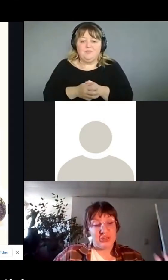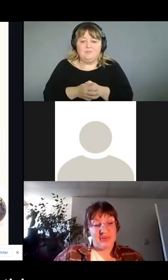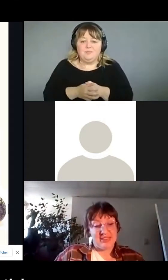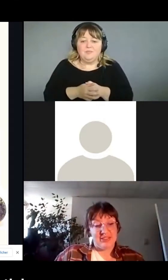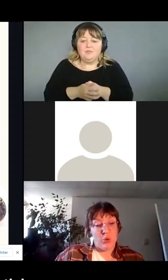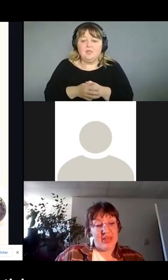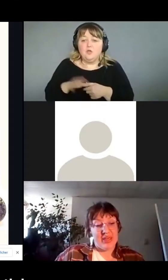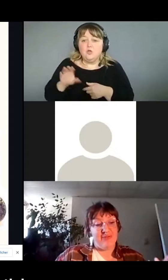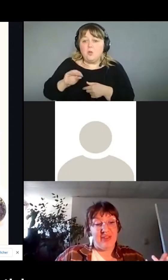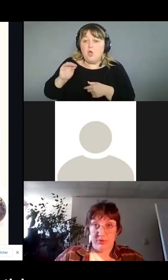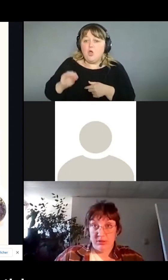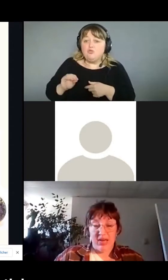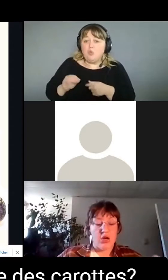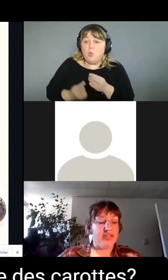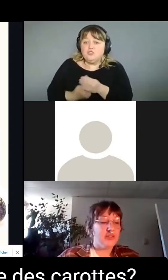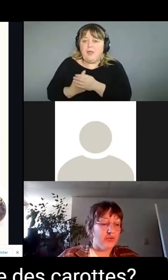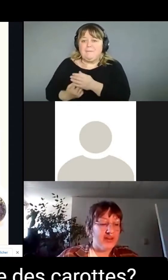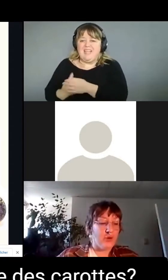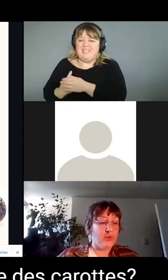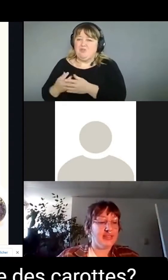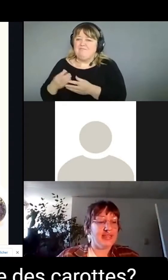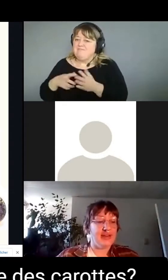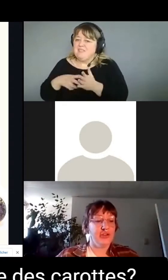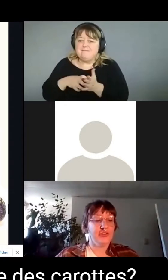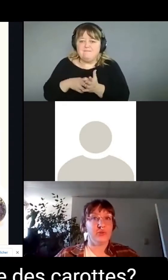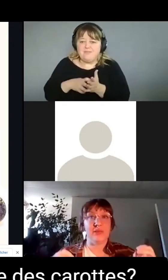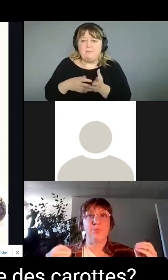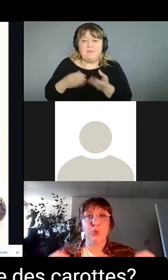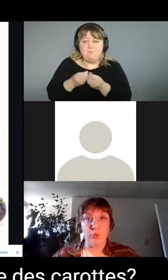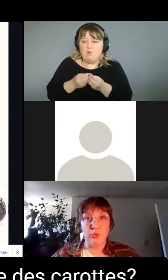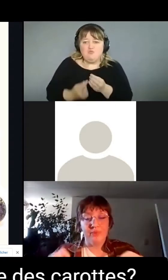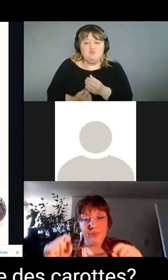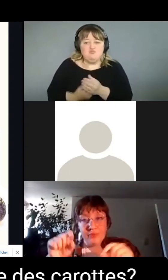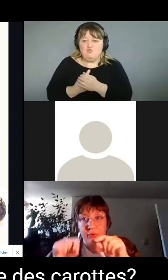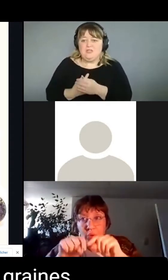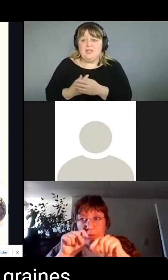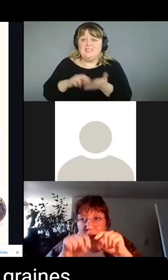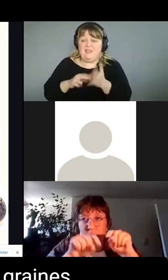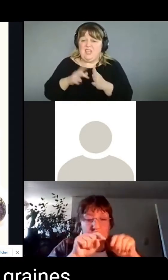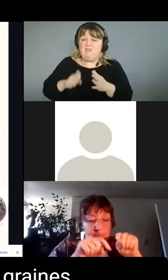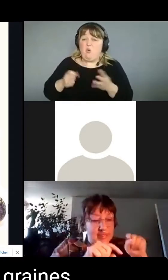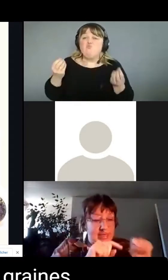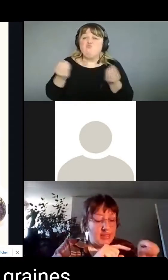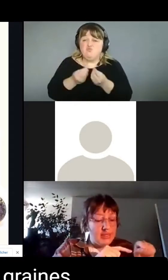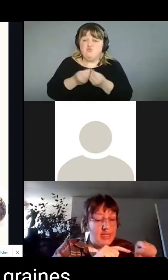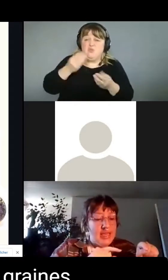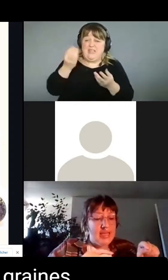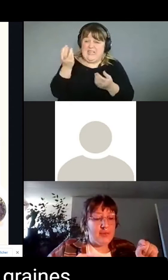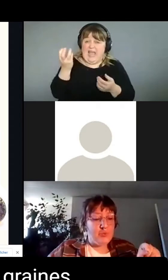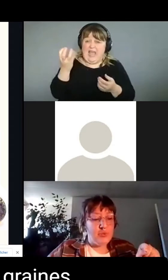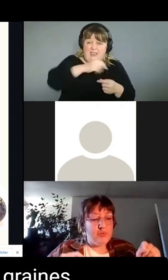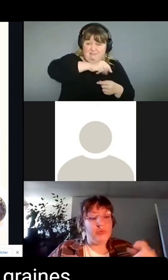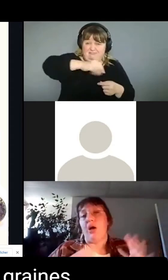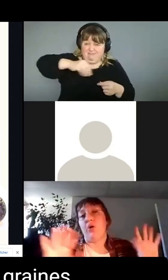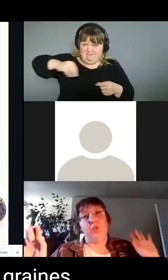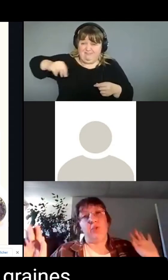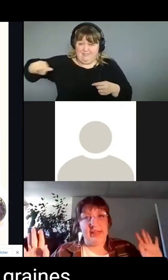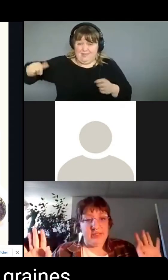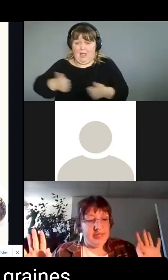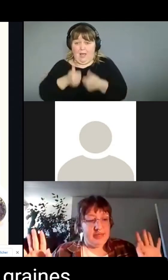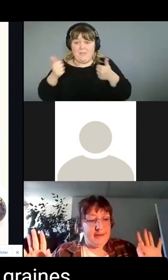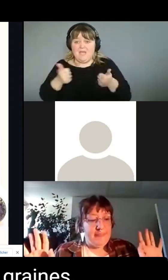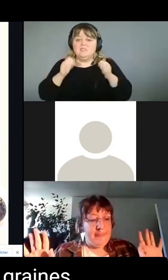le taux de germination est faible. Alors, qu'est-ce qu'on fait quand on plante des carottes? On sème beaucoup. Donc, on met beaucoup de petites graines et puis plus tard,